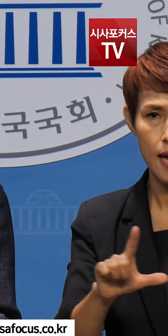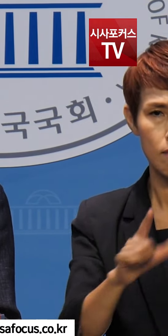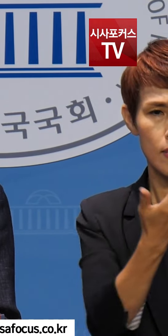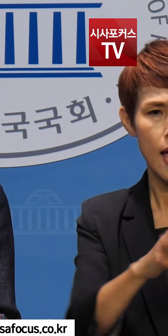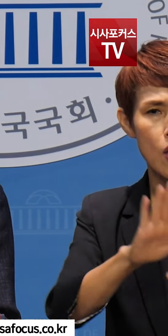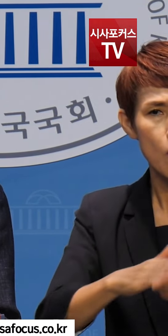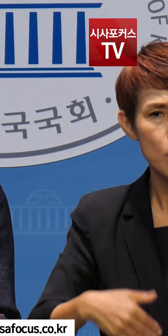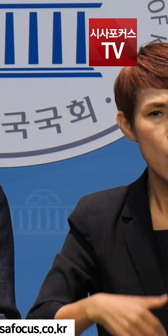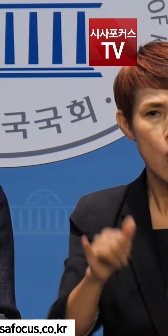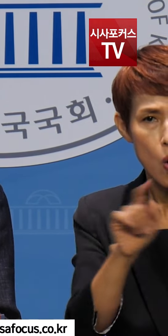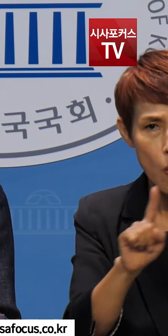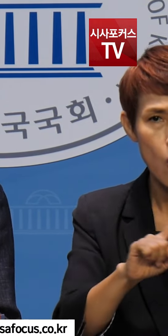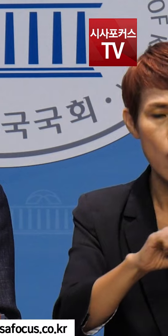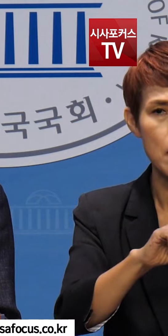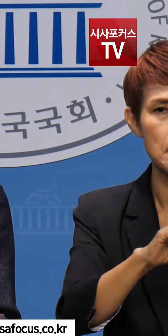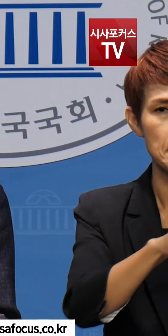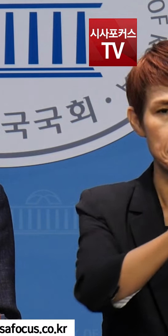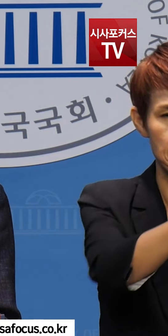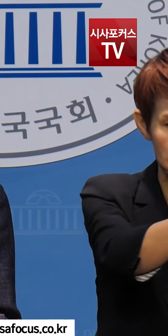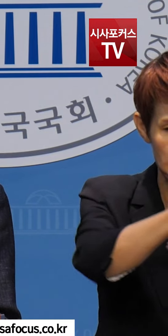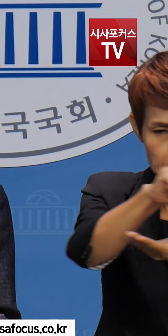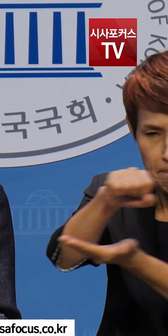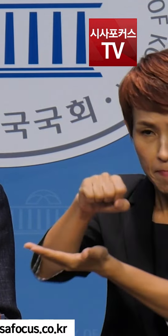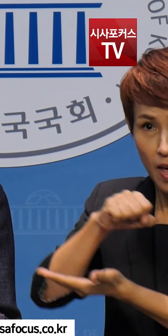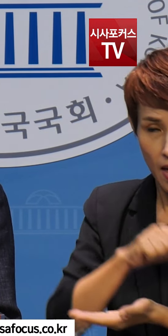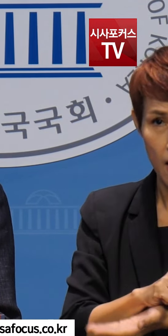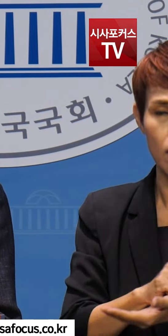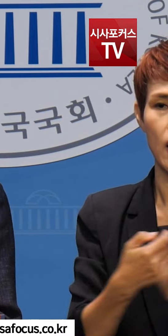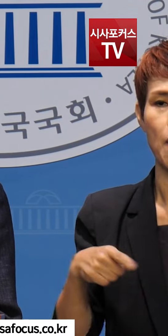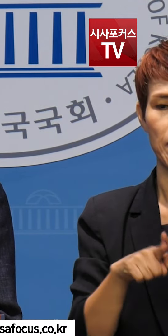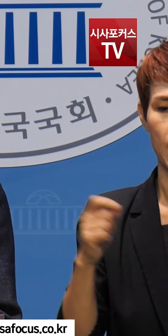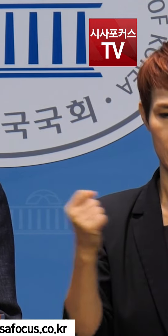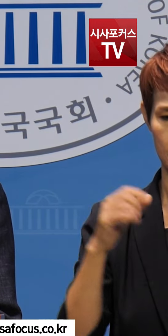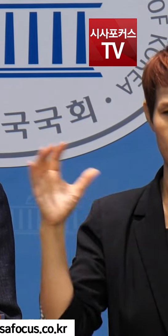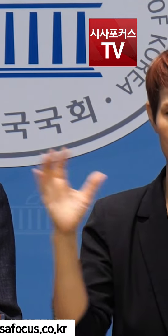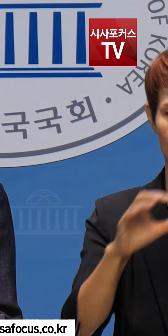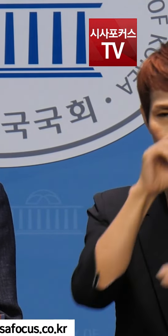내놓고 여야정 협의체에 참여할 수 있기를 희망합니다.